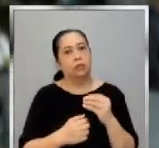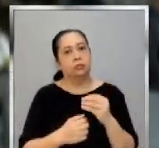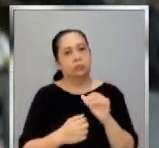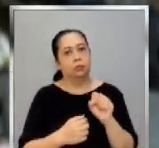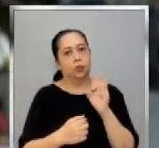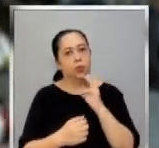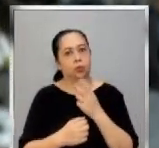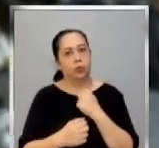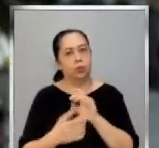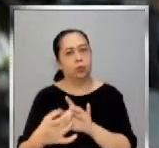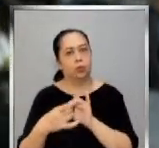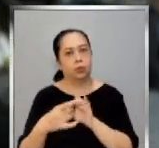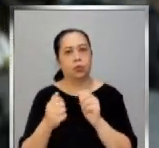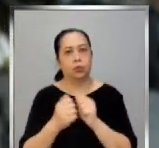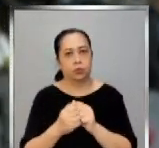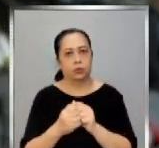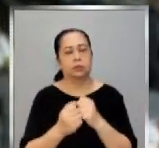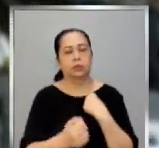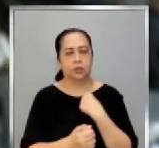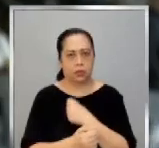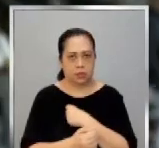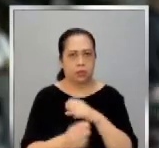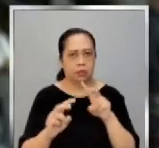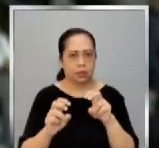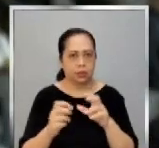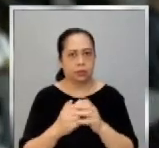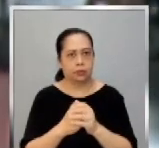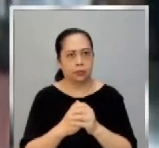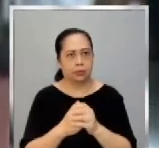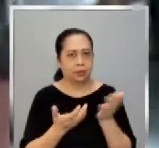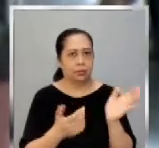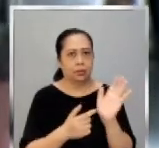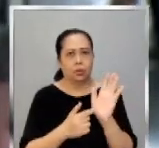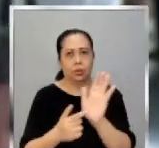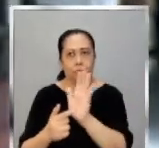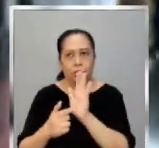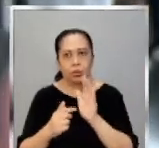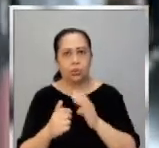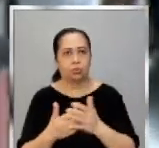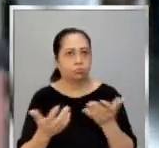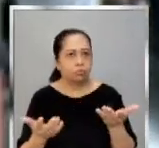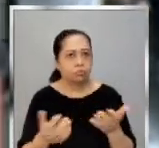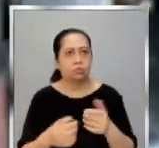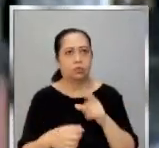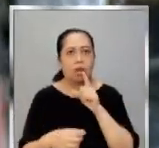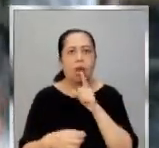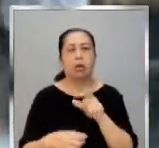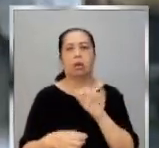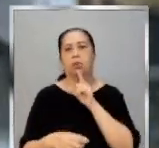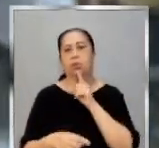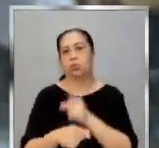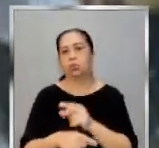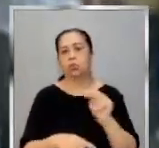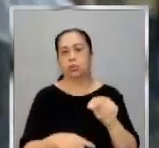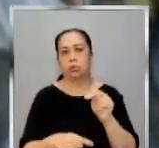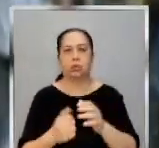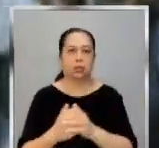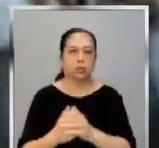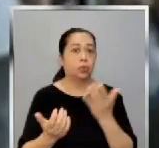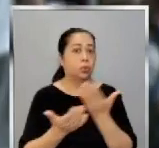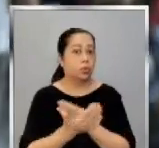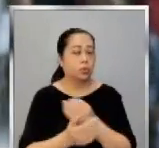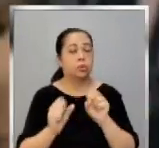cooperate with Ascending. Mga matulungan nila kami na makita nila na kailangan pala ng talagang bagong system,